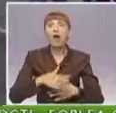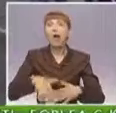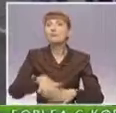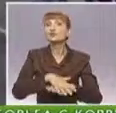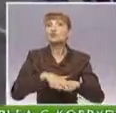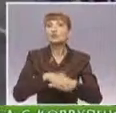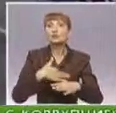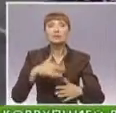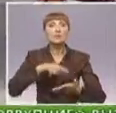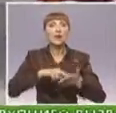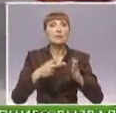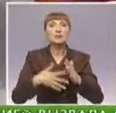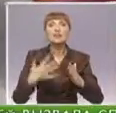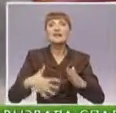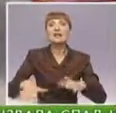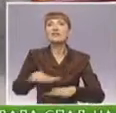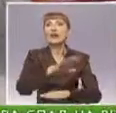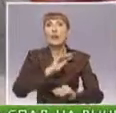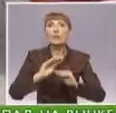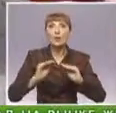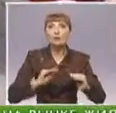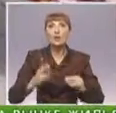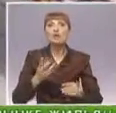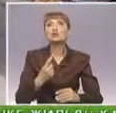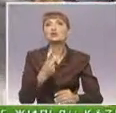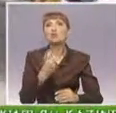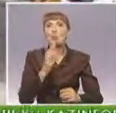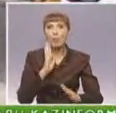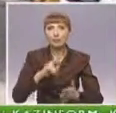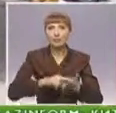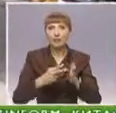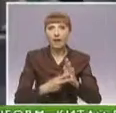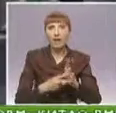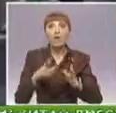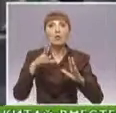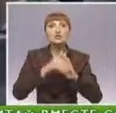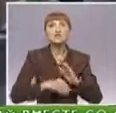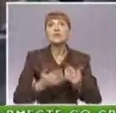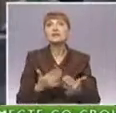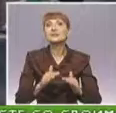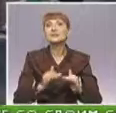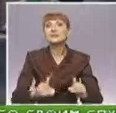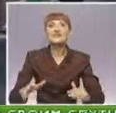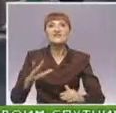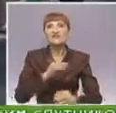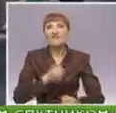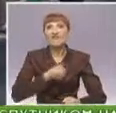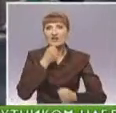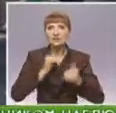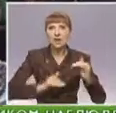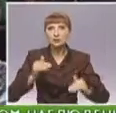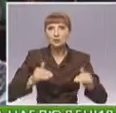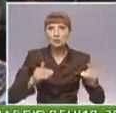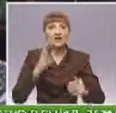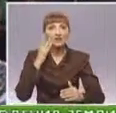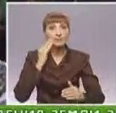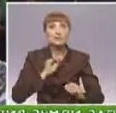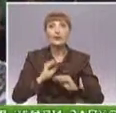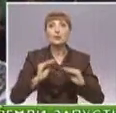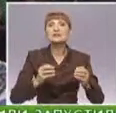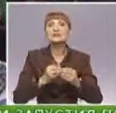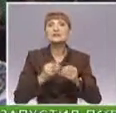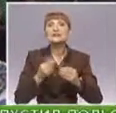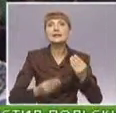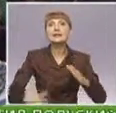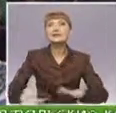оборудовать 50 дворов и привести в порядок еще более 100, учитывая потребности детей всех возрастов. В Алматы, в частности, оборудуют 10